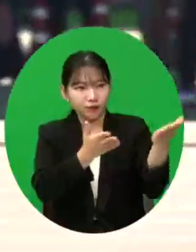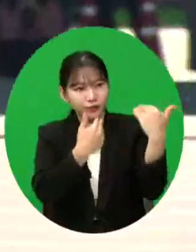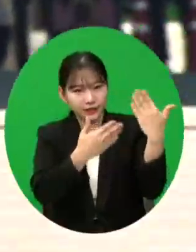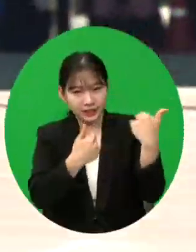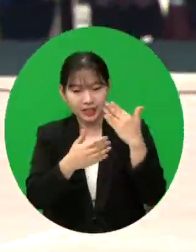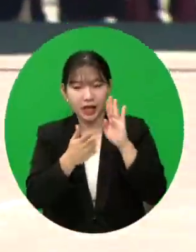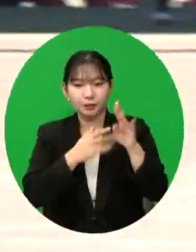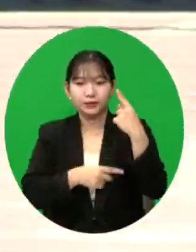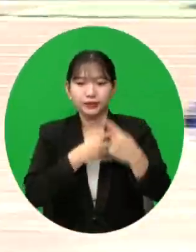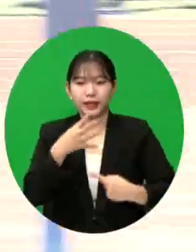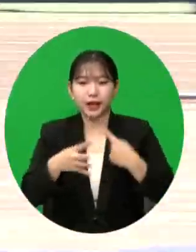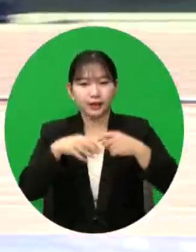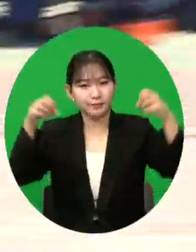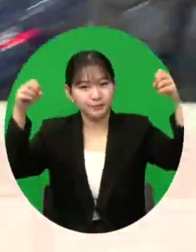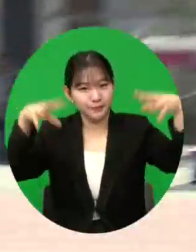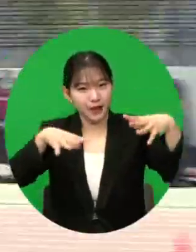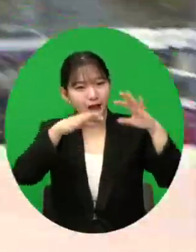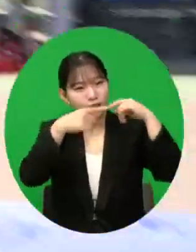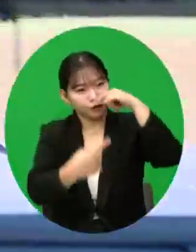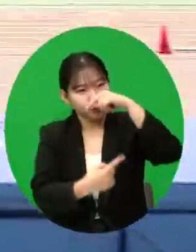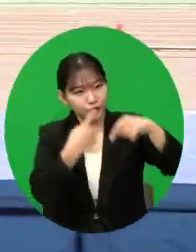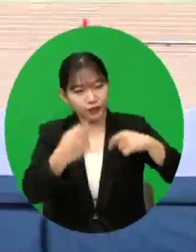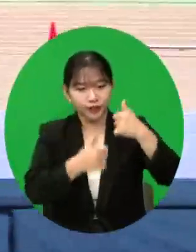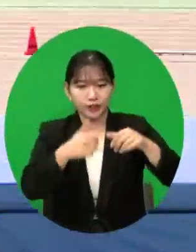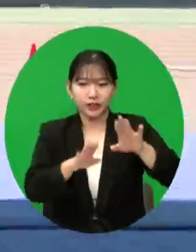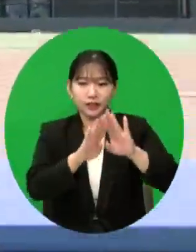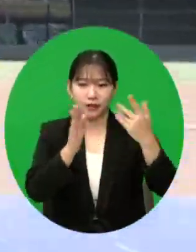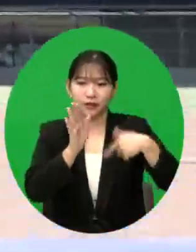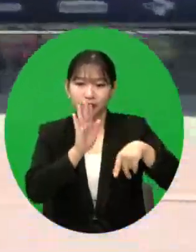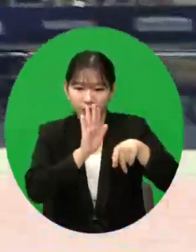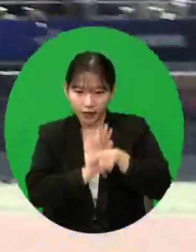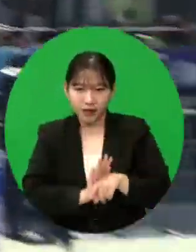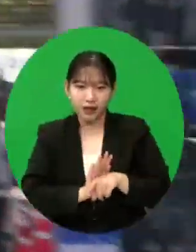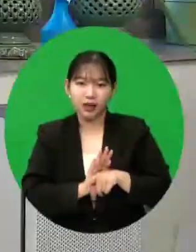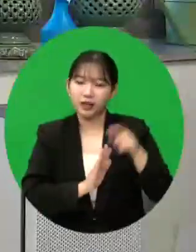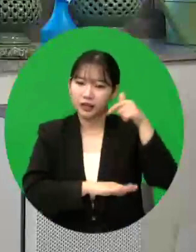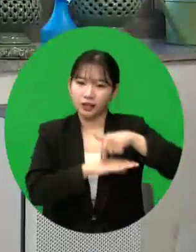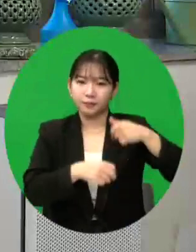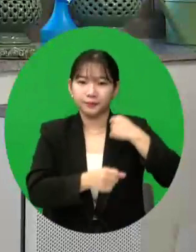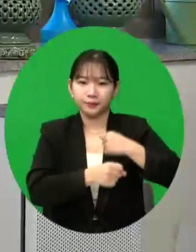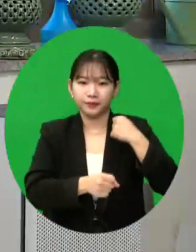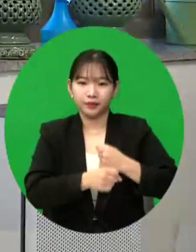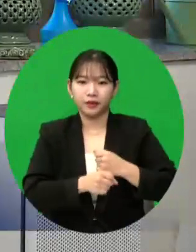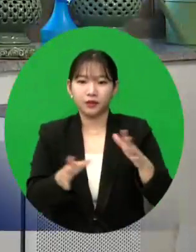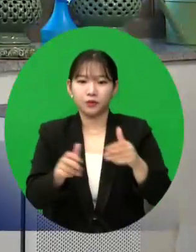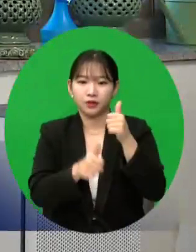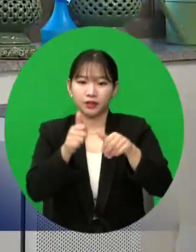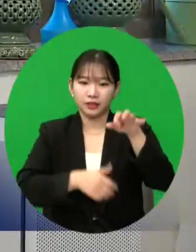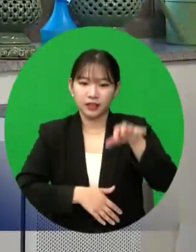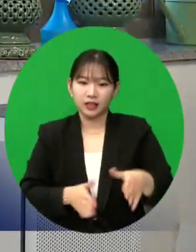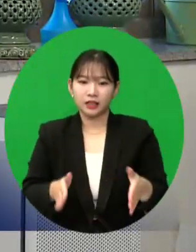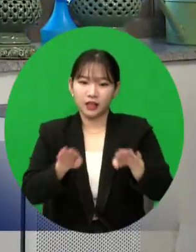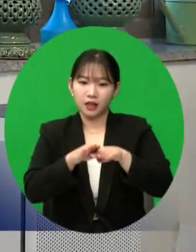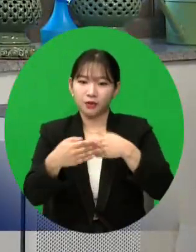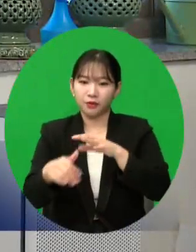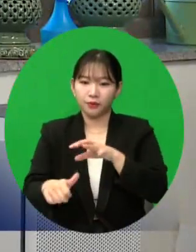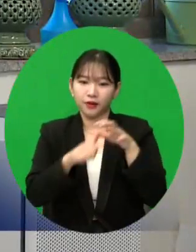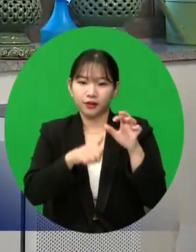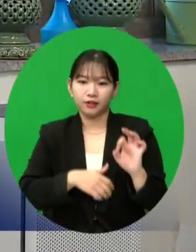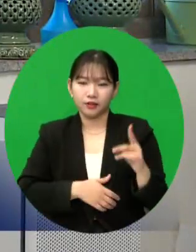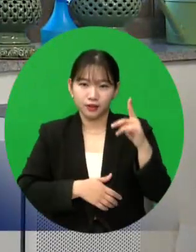앞으로 사계절 불이 꺼지지 않는 경기장을 만들기 위한 계획을 수립하고 있습니다. 종합 경기장의 시설 공간 활용을